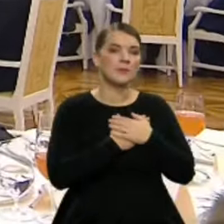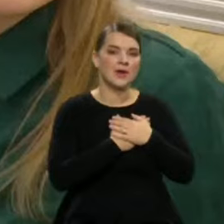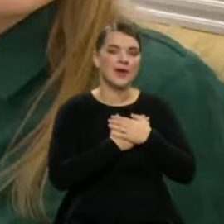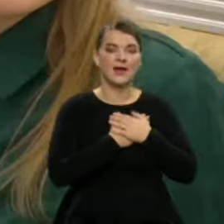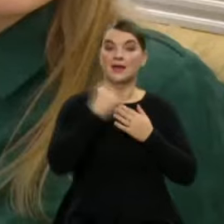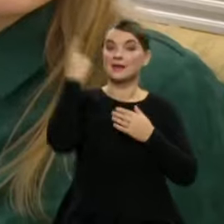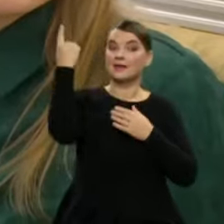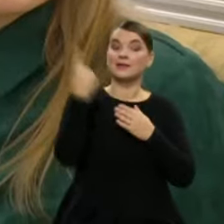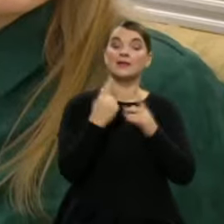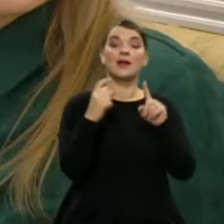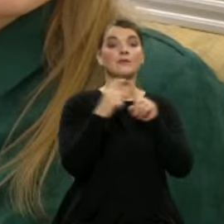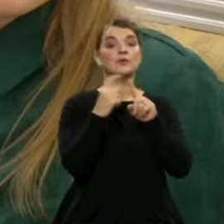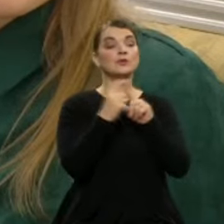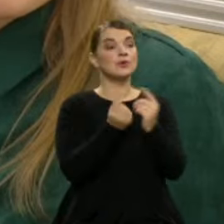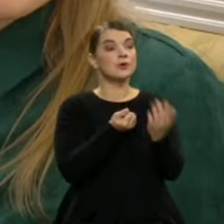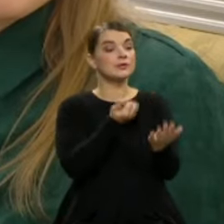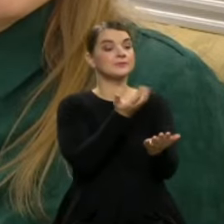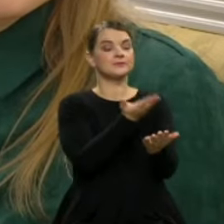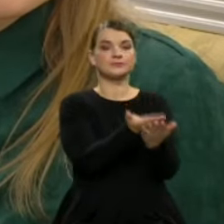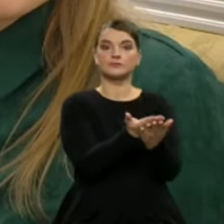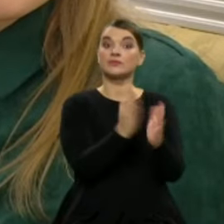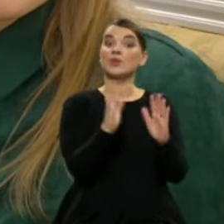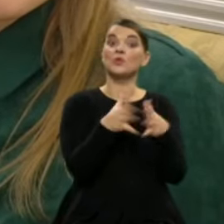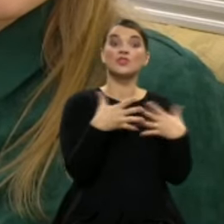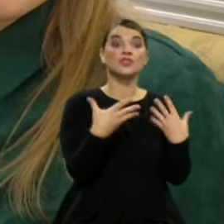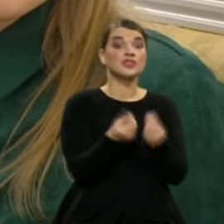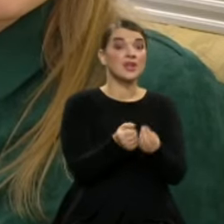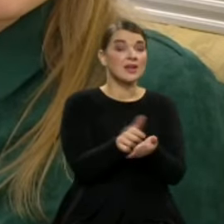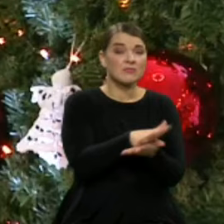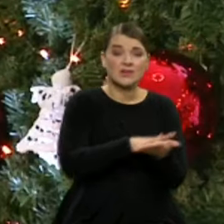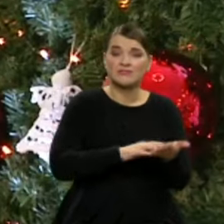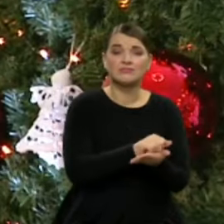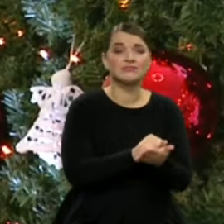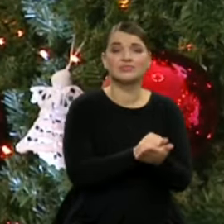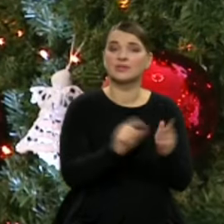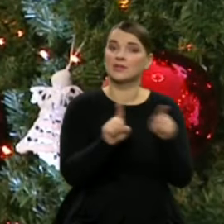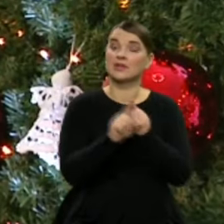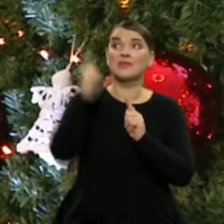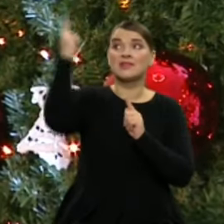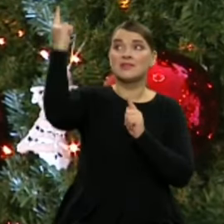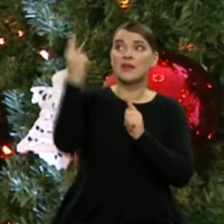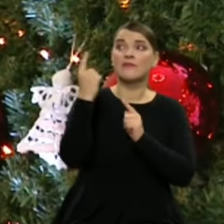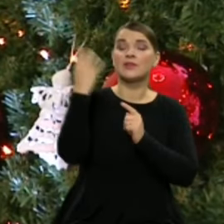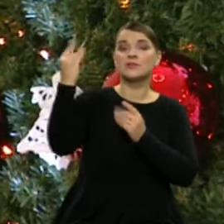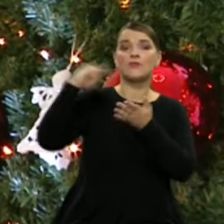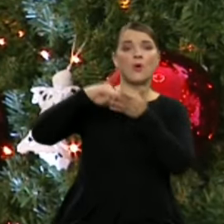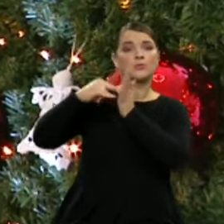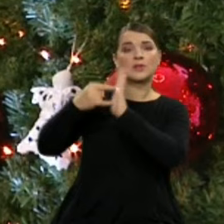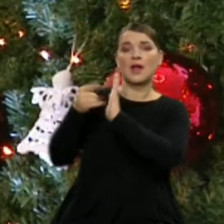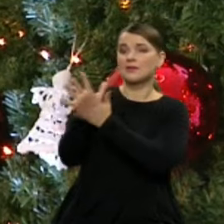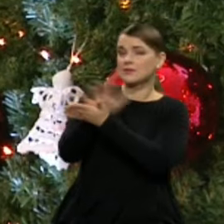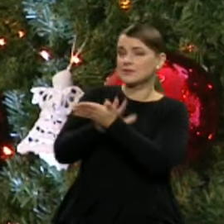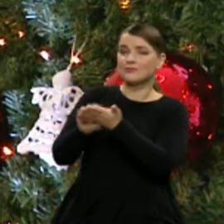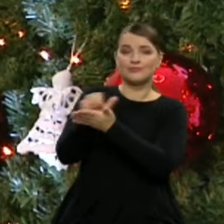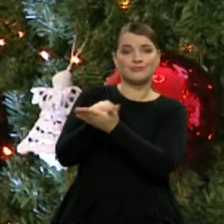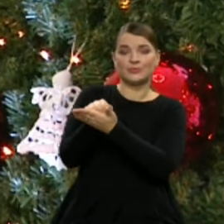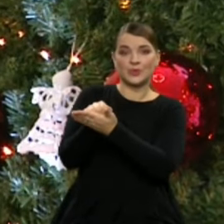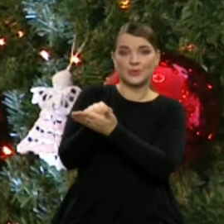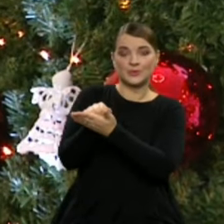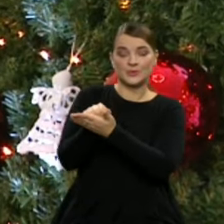Šeimos grįvimas reiškia Dievo plano žmonijai žlugimą, kitaip tariant žmonijos išganimo ir šventėjimo